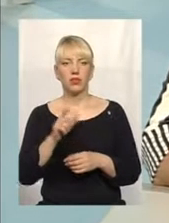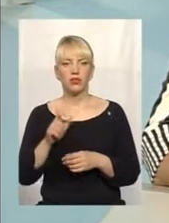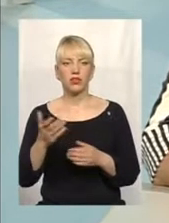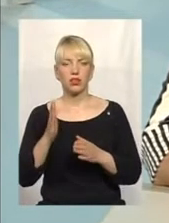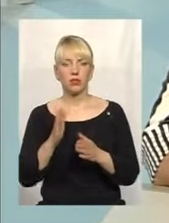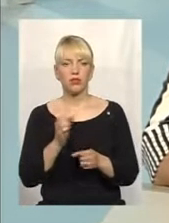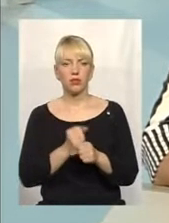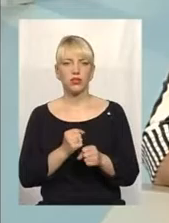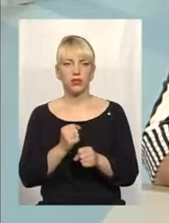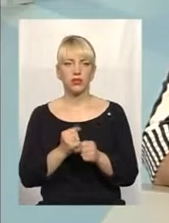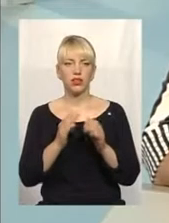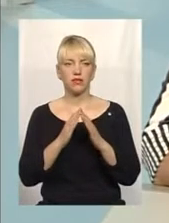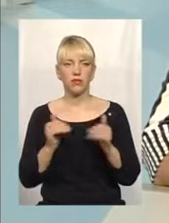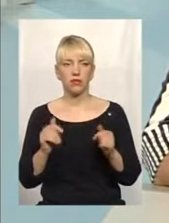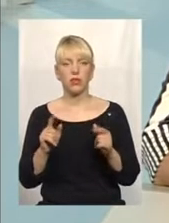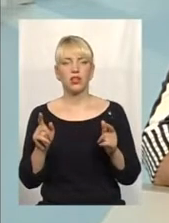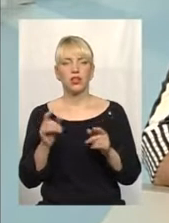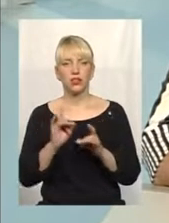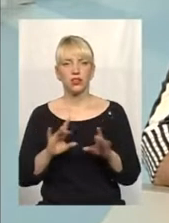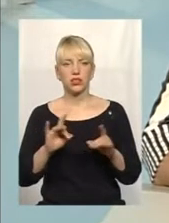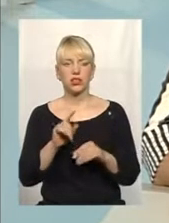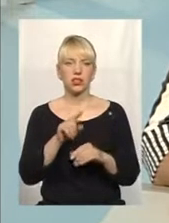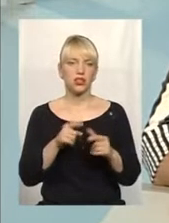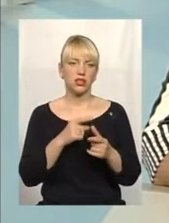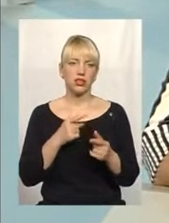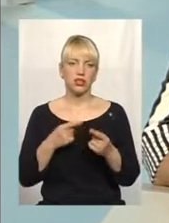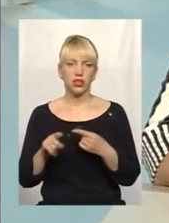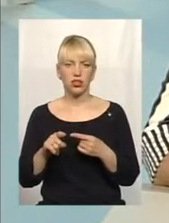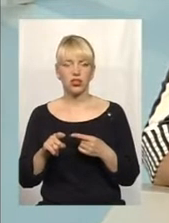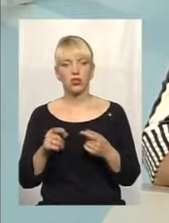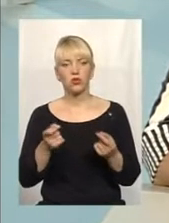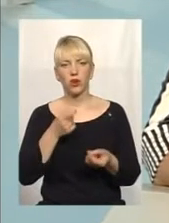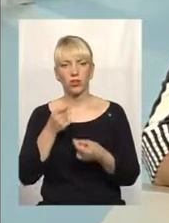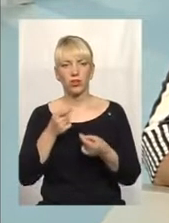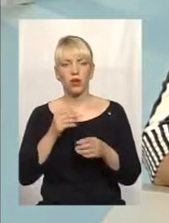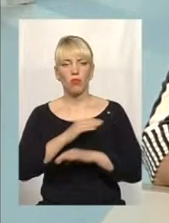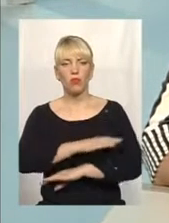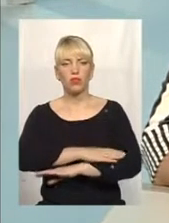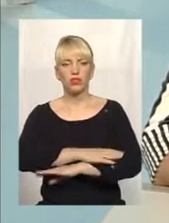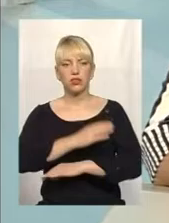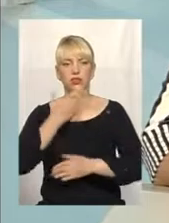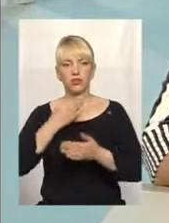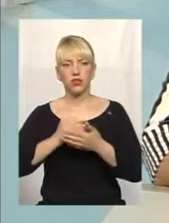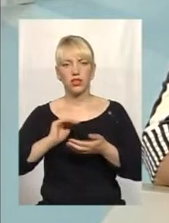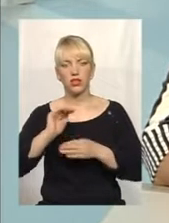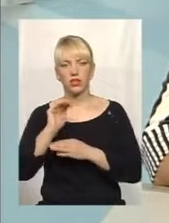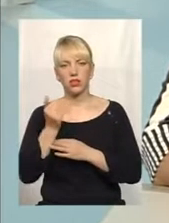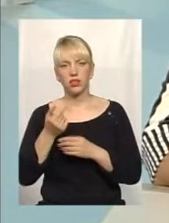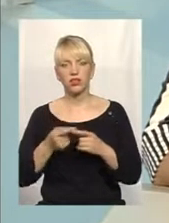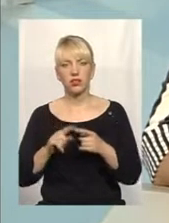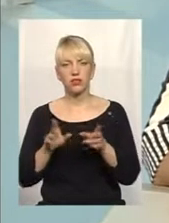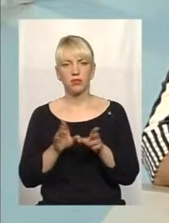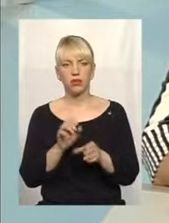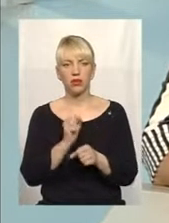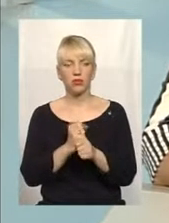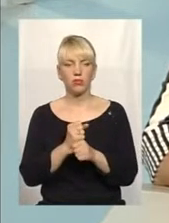який працює в таборі, і розказати ті чи інші нюанси поведінки своєї дитини. І це от загалом спільна робота батьків, спільна